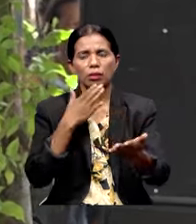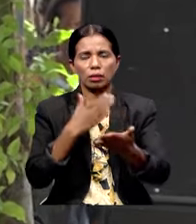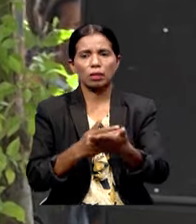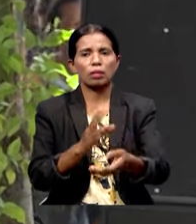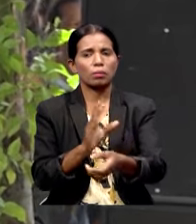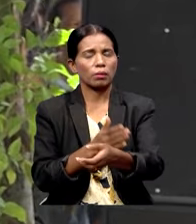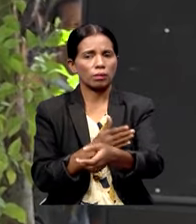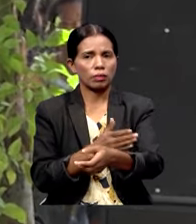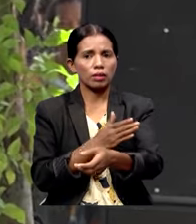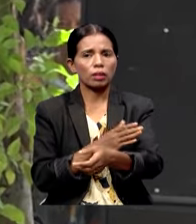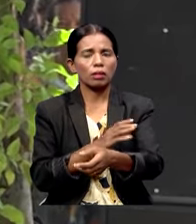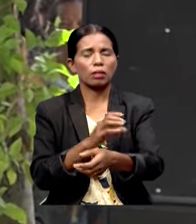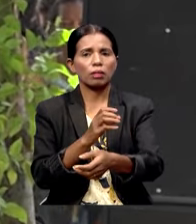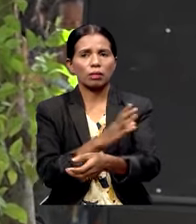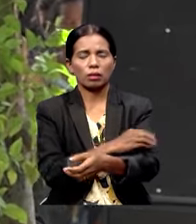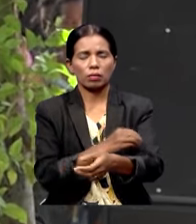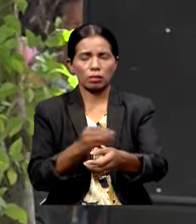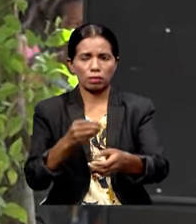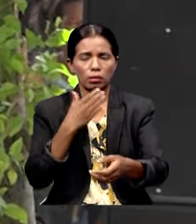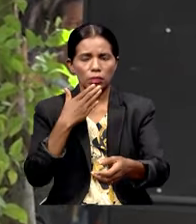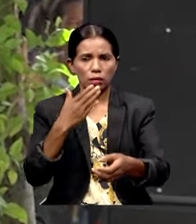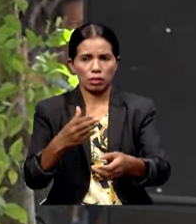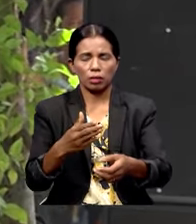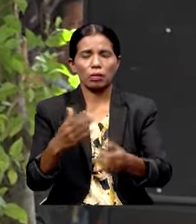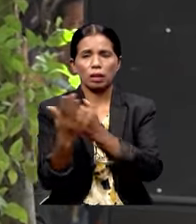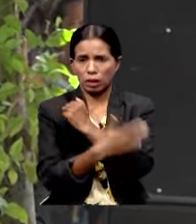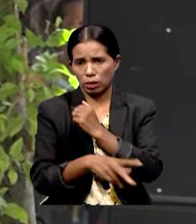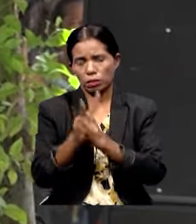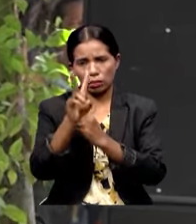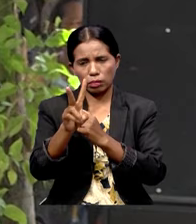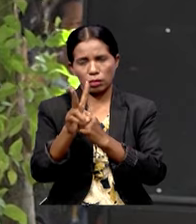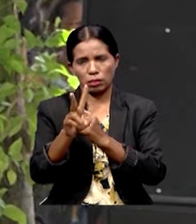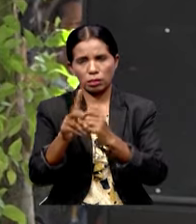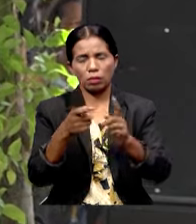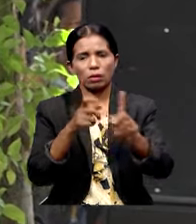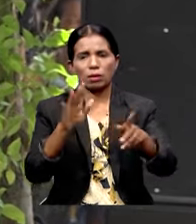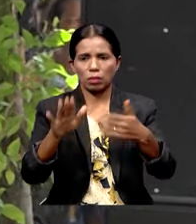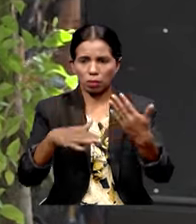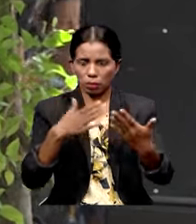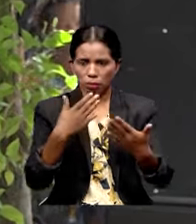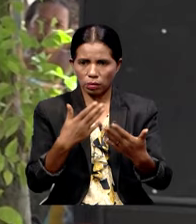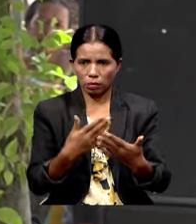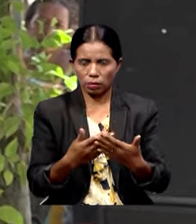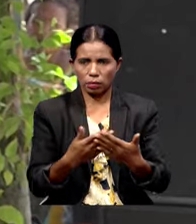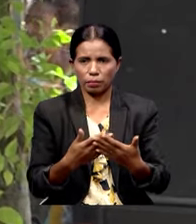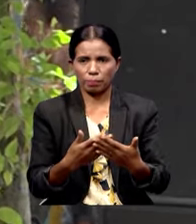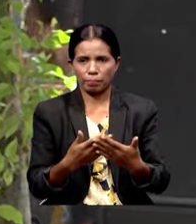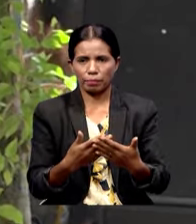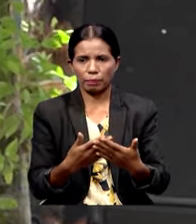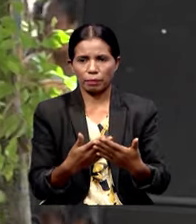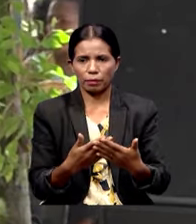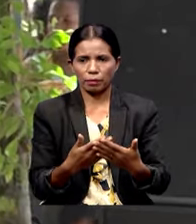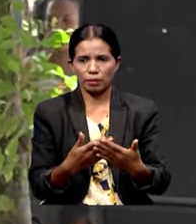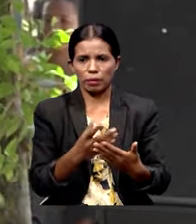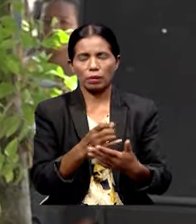kultura internasaun rua atu produs numero operasaun no populasaun perusahaan